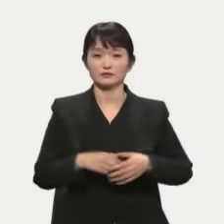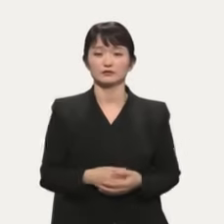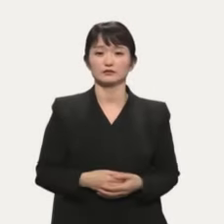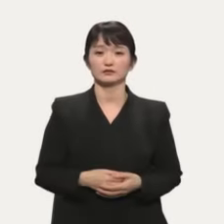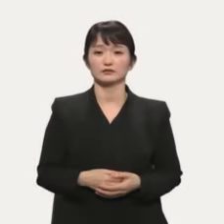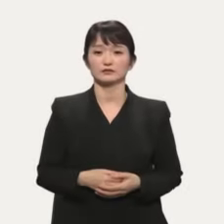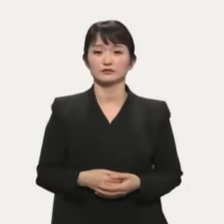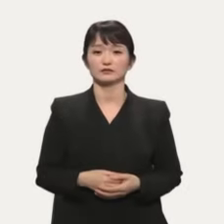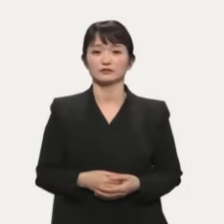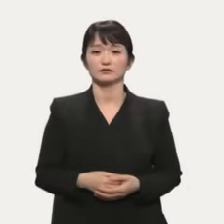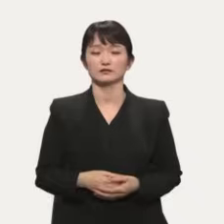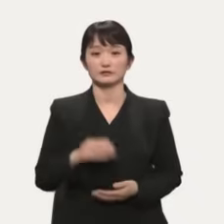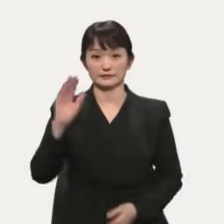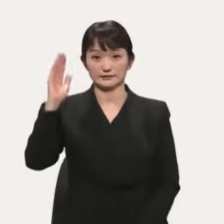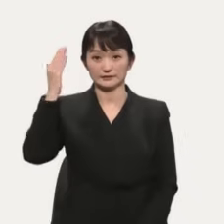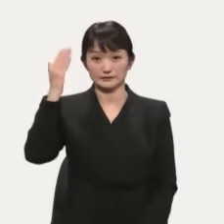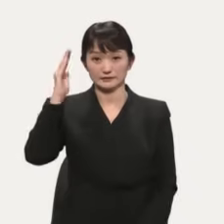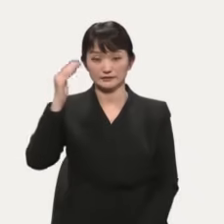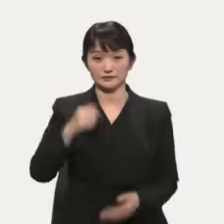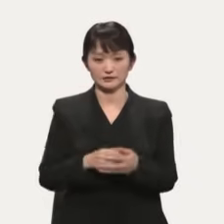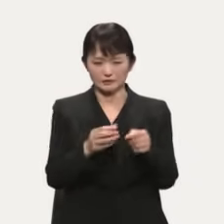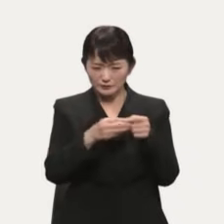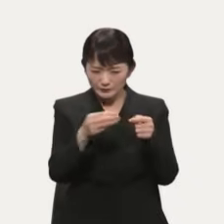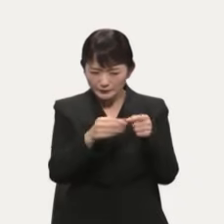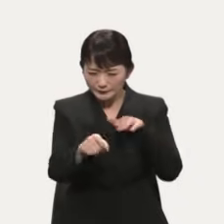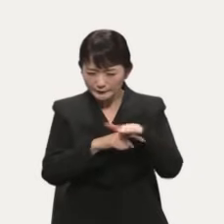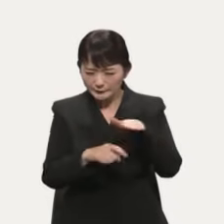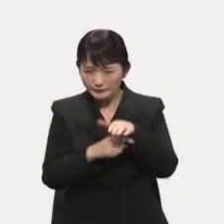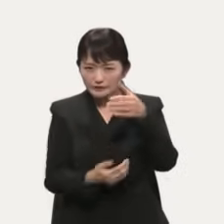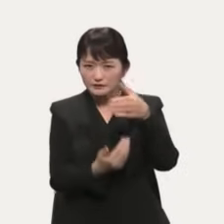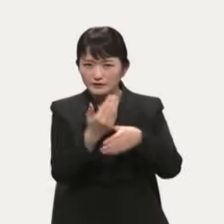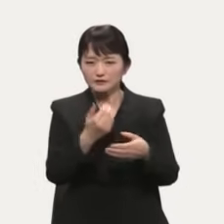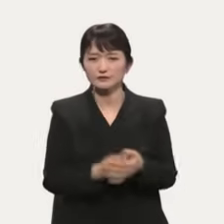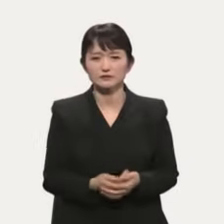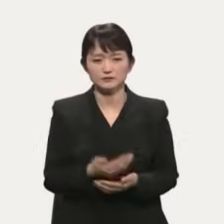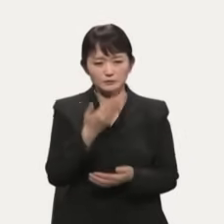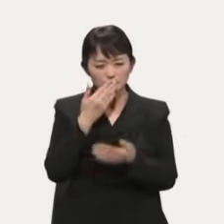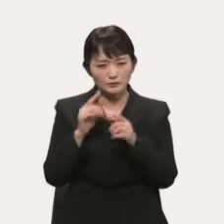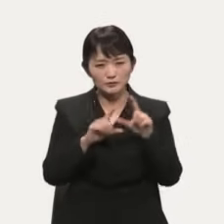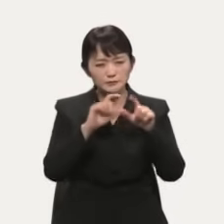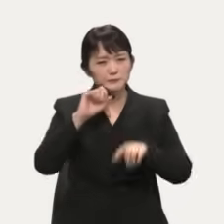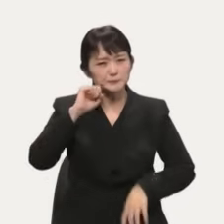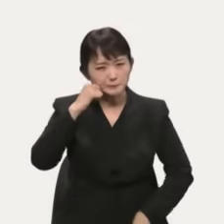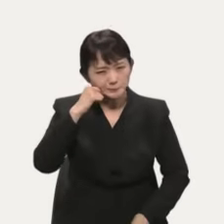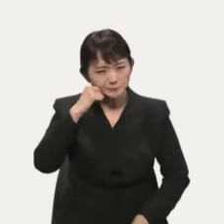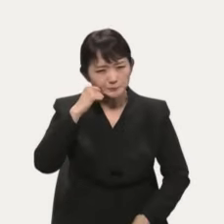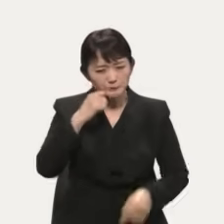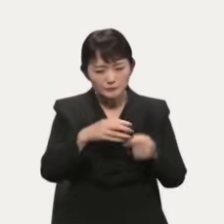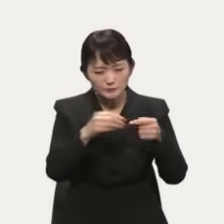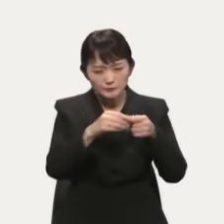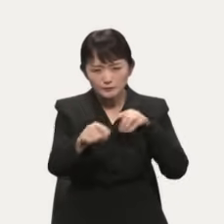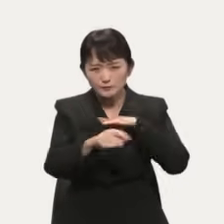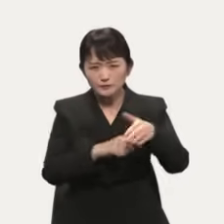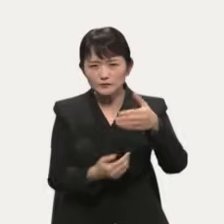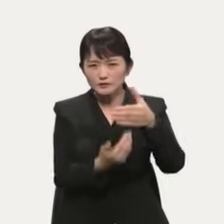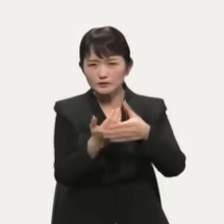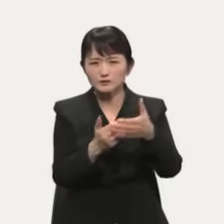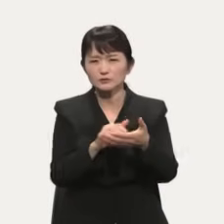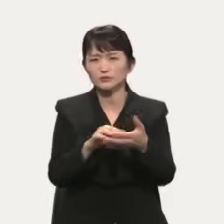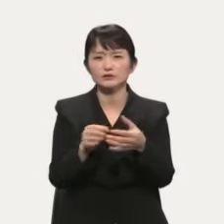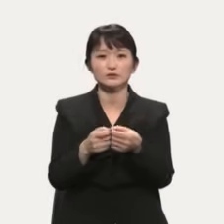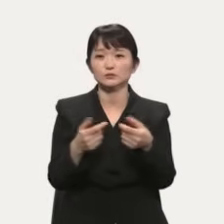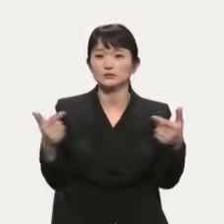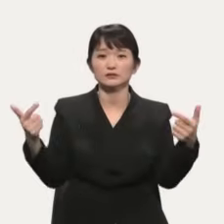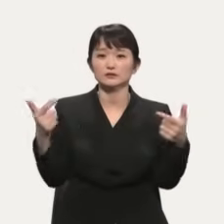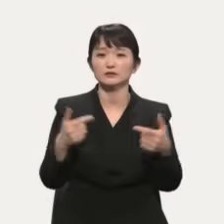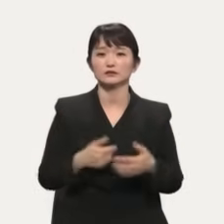하더라도 그 최근에 소액절도 사건들 그러니까 생활고에 따른 범죄라고 볼 수 있는 소액 절도 사건들이 굉장히 좀 많아지고